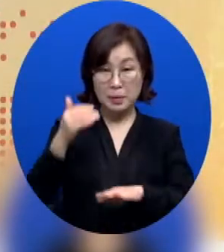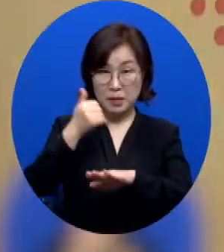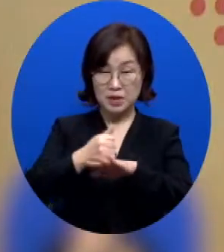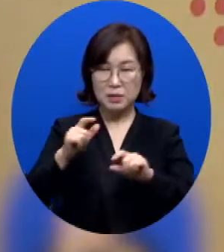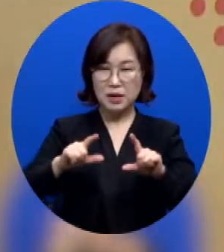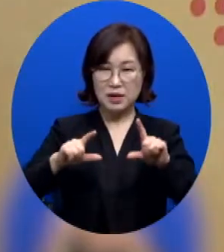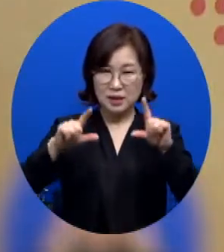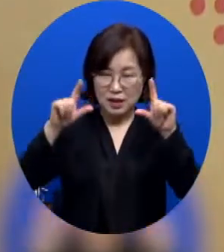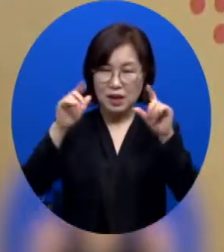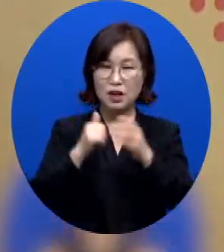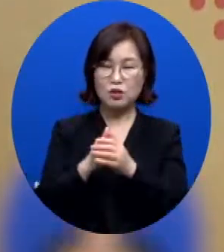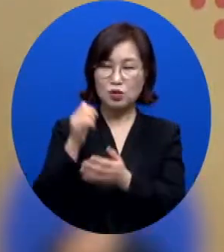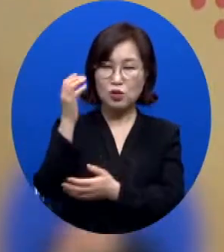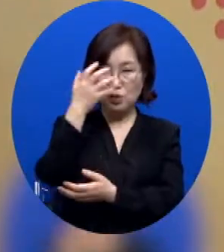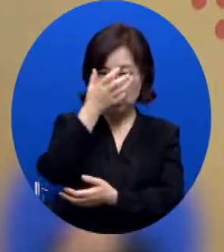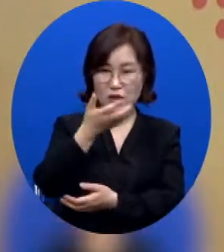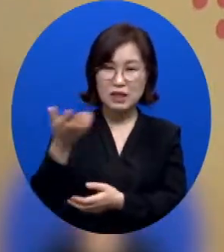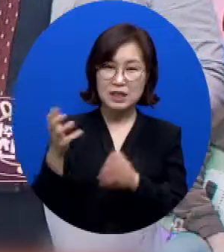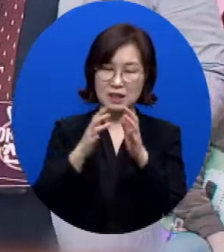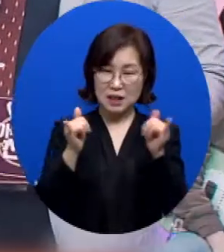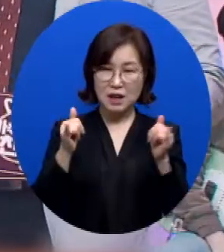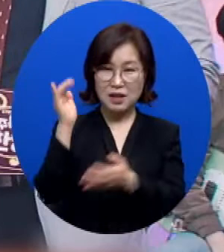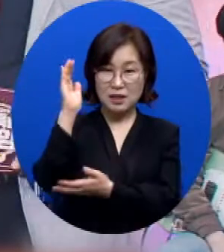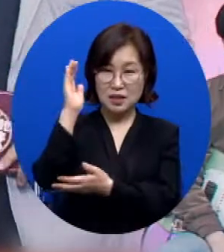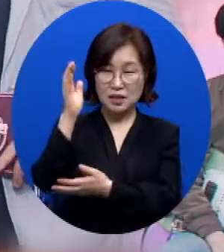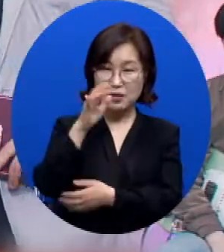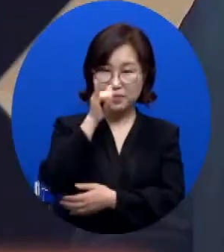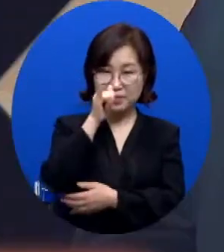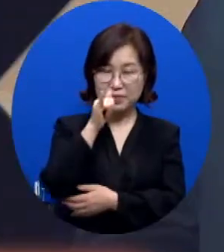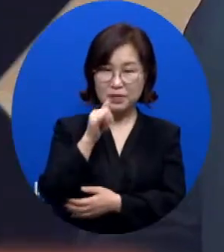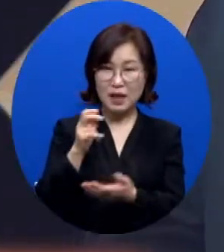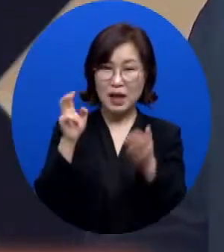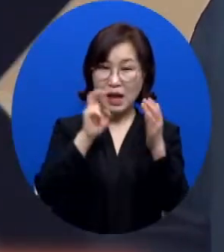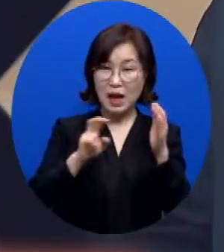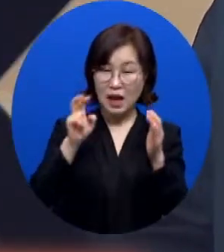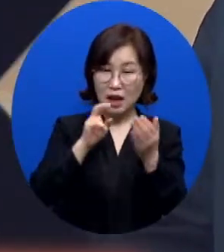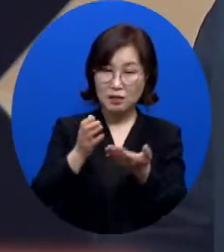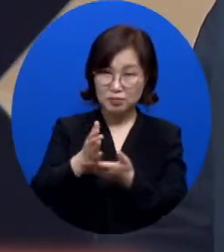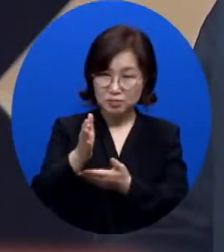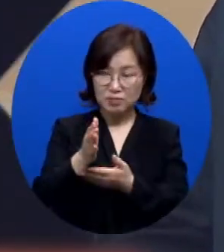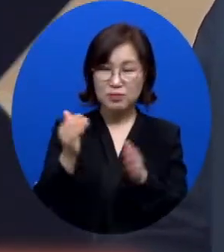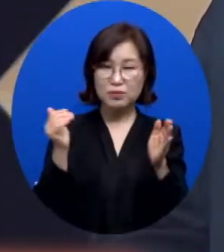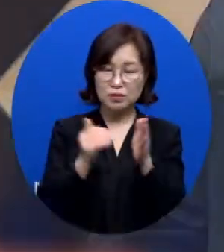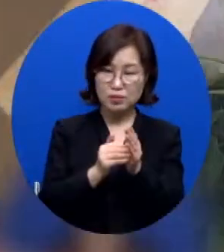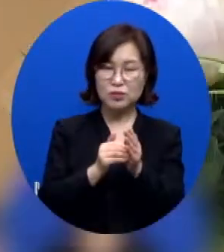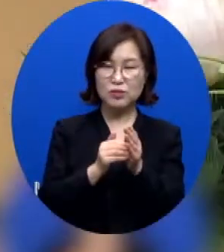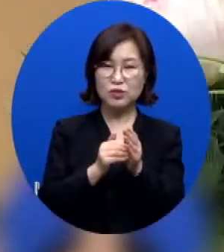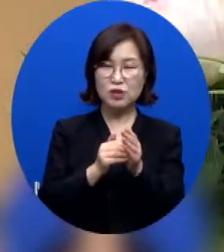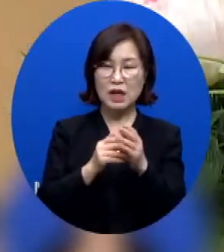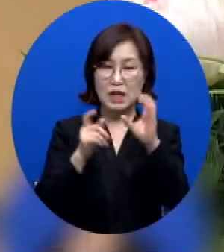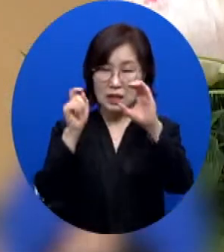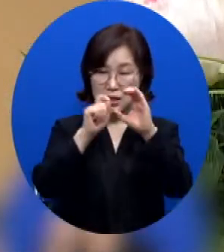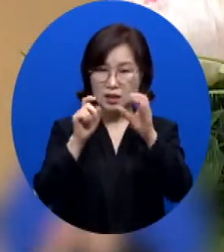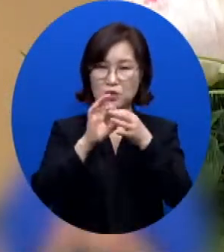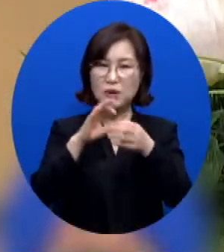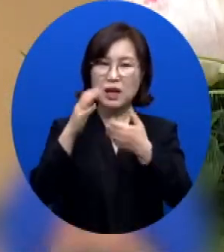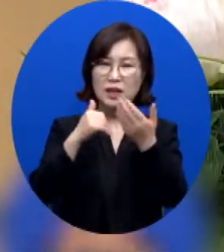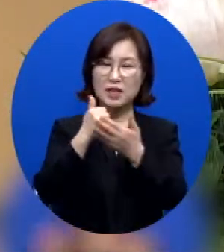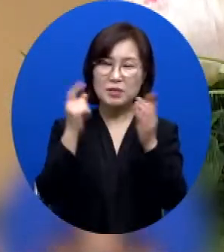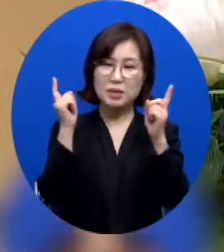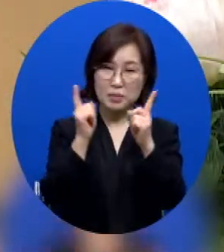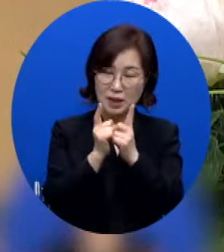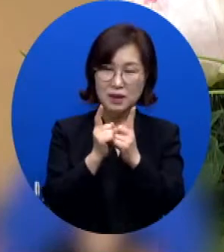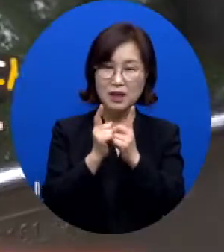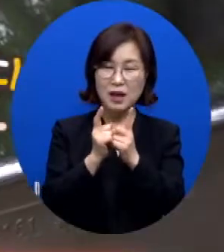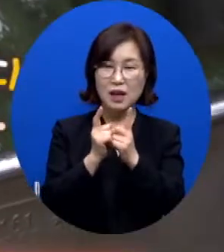있는 후원자들의 이야기도 이어졌습니다. 가수로 활동하다 CTS를 통해 하나님을 만나고 CCM 사역자가 된